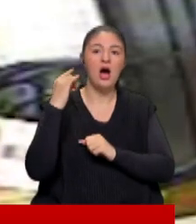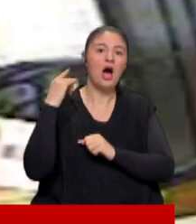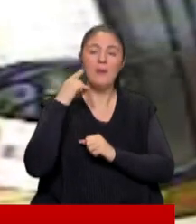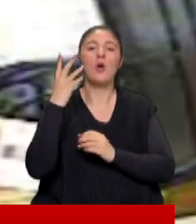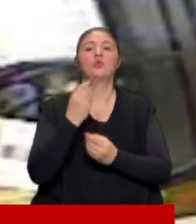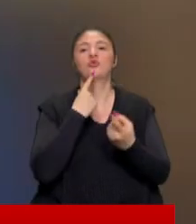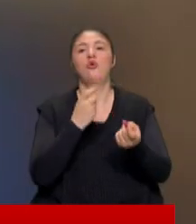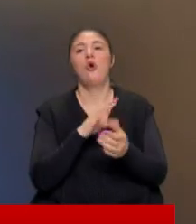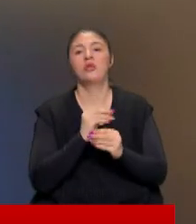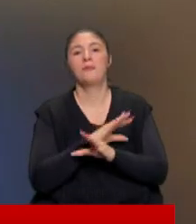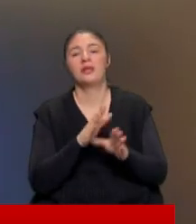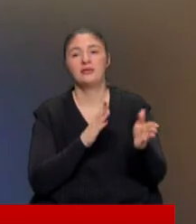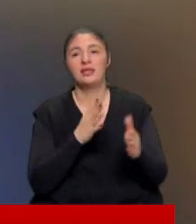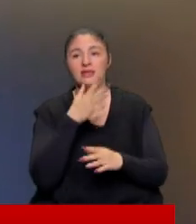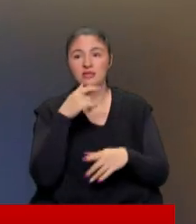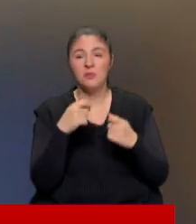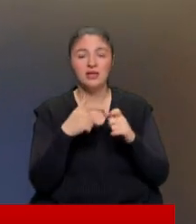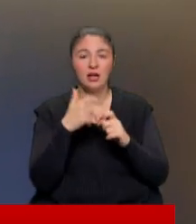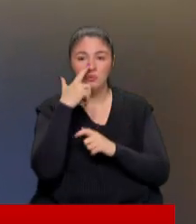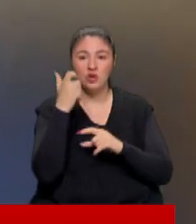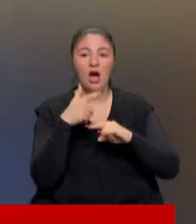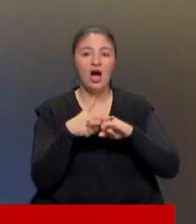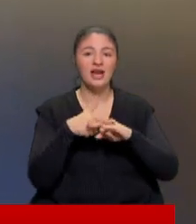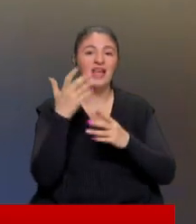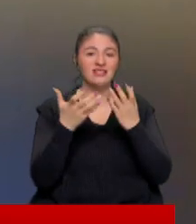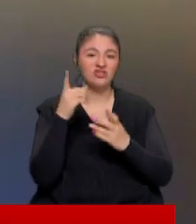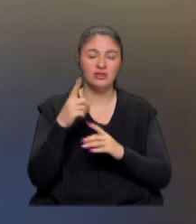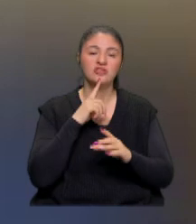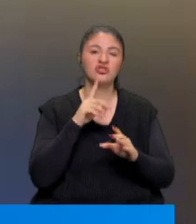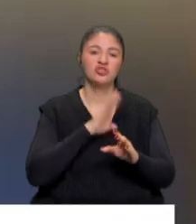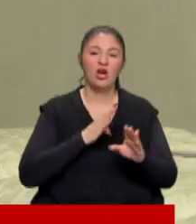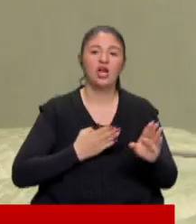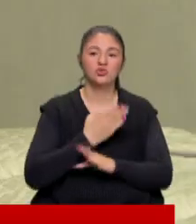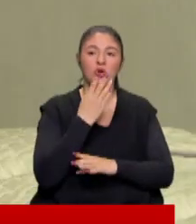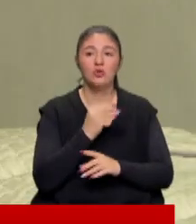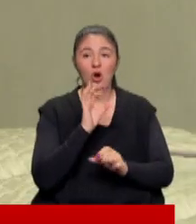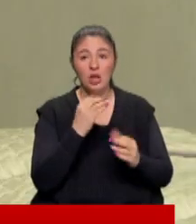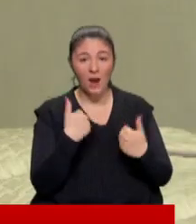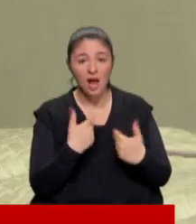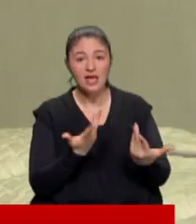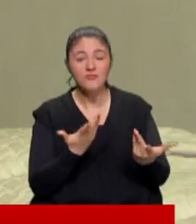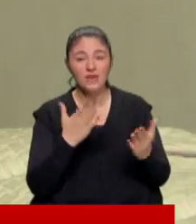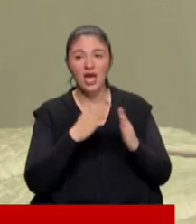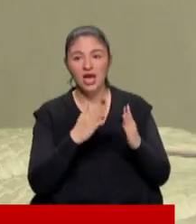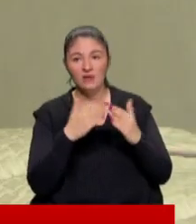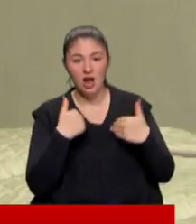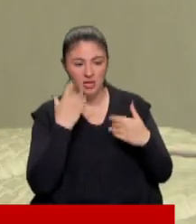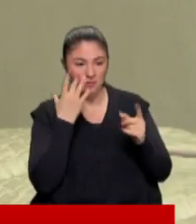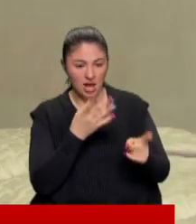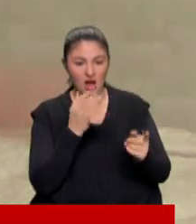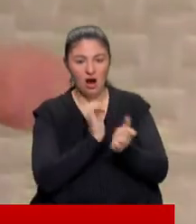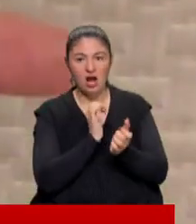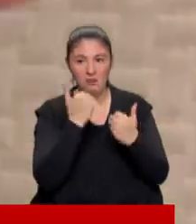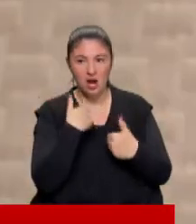olduğunu söylüyor olan bitenden. Denizbank Genel Müdürü Hakan Ateş'ten şikayetçi oldu. Öyle bir haldeyim ki evdeki durumum belli,